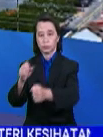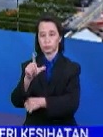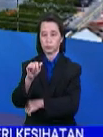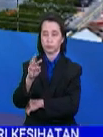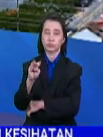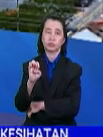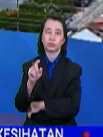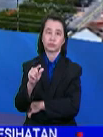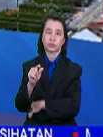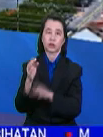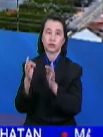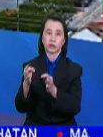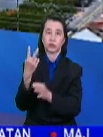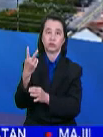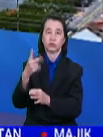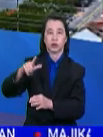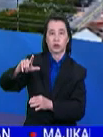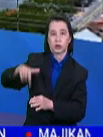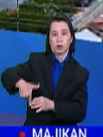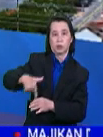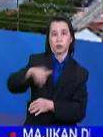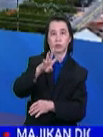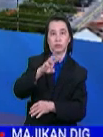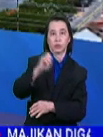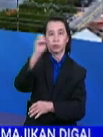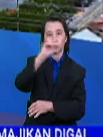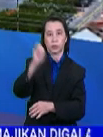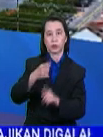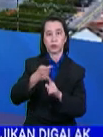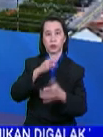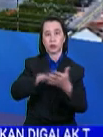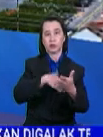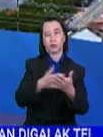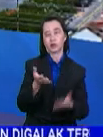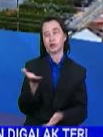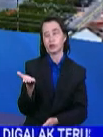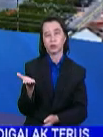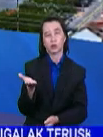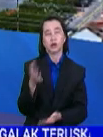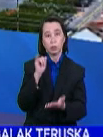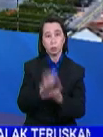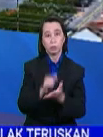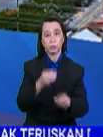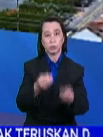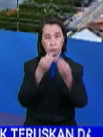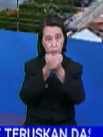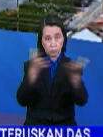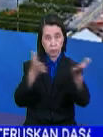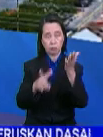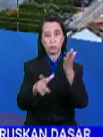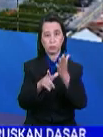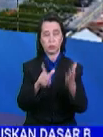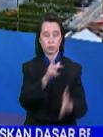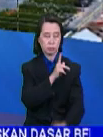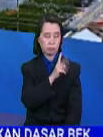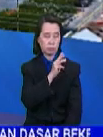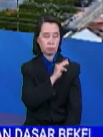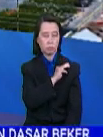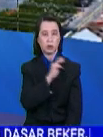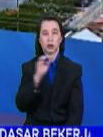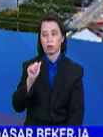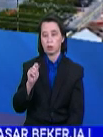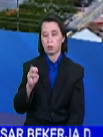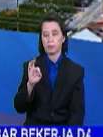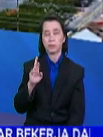pasal 23 porkhan lewat 40 ratus daripada jadwal asal bekerja itu dimaklumkan oleh timbalan ketua menteri dato'